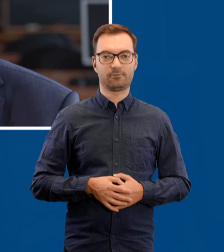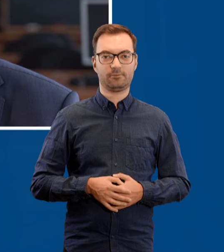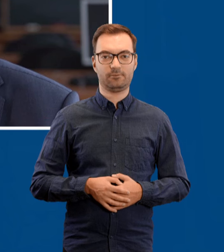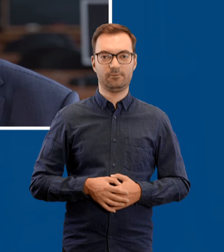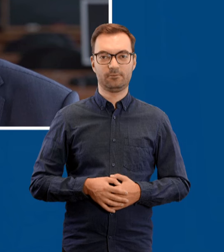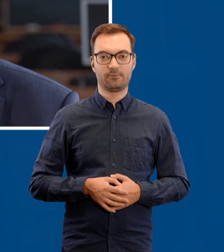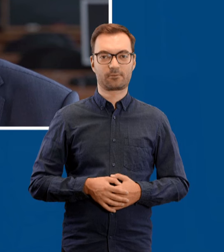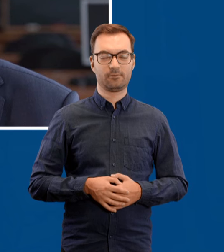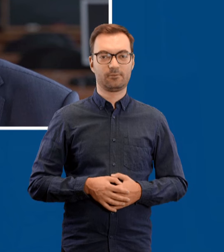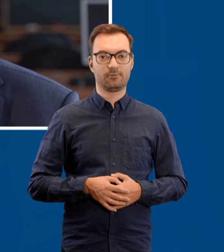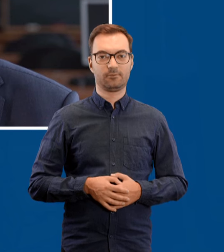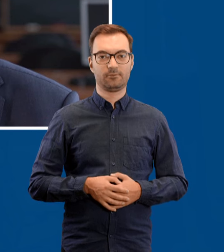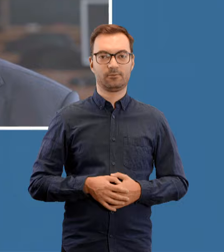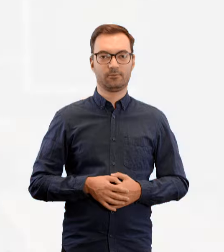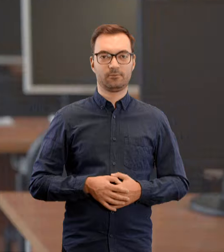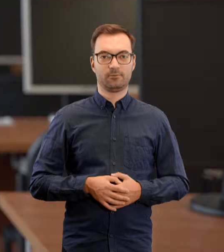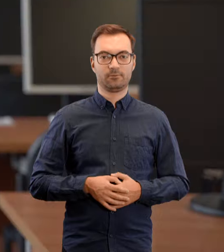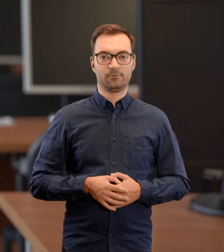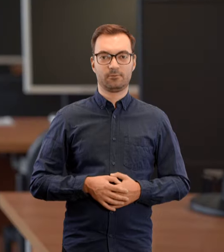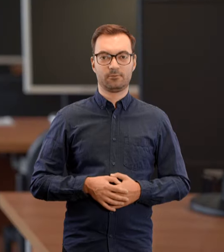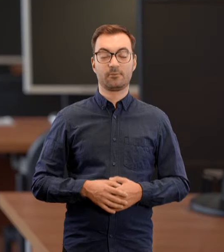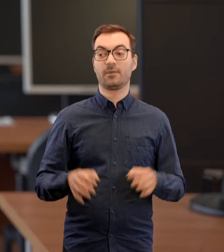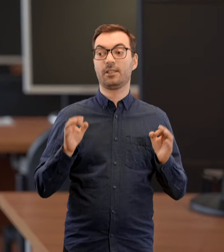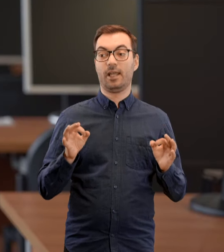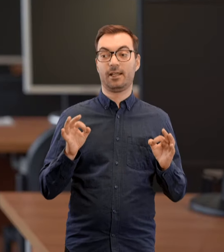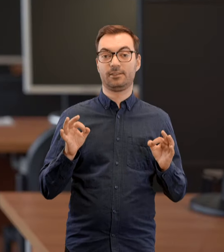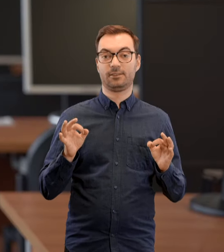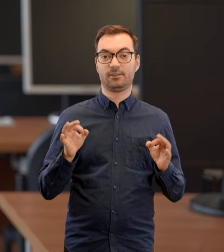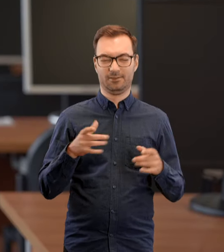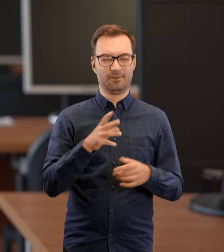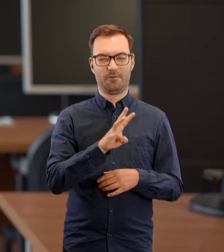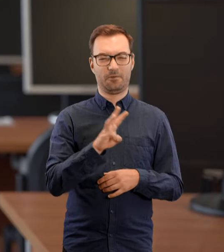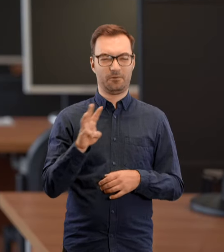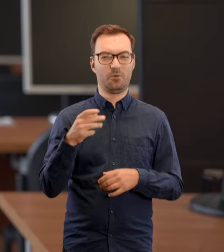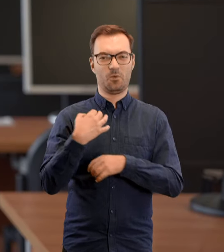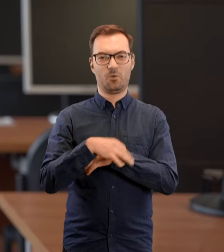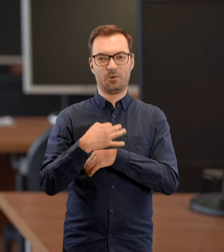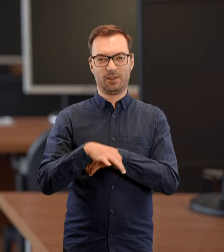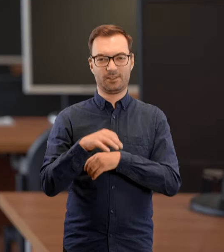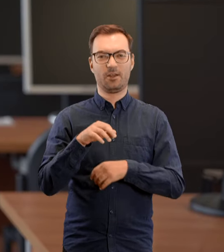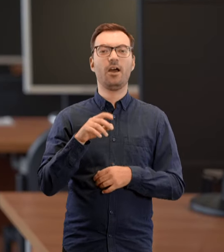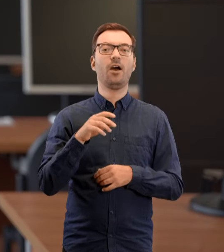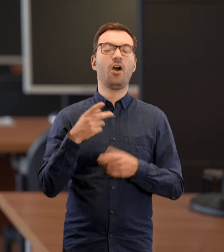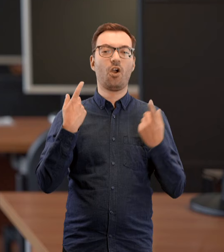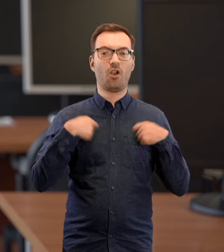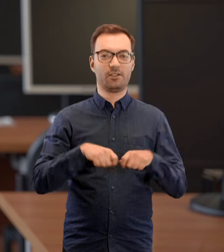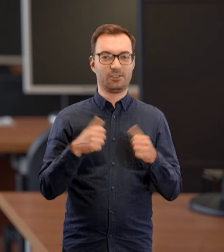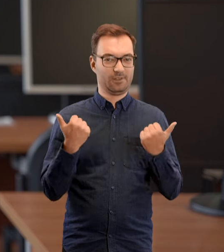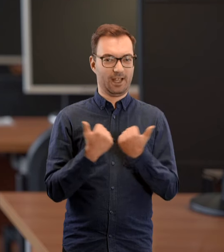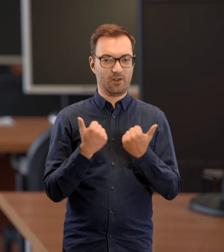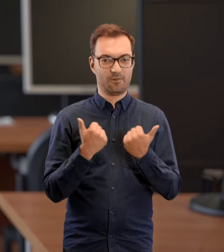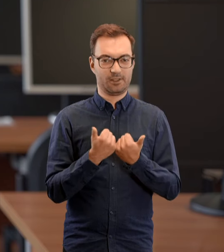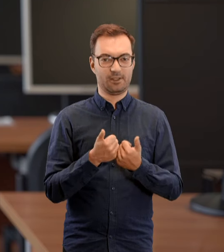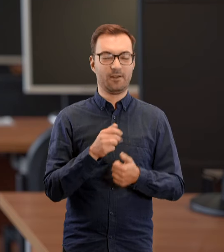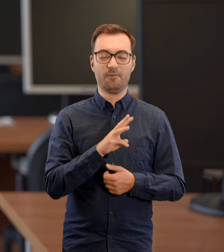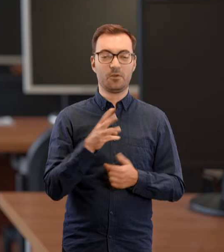Uniwersytetu Rolniczego w Krakowie. Obecnie użytkowana strona Uniwersytetu Rolniczego w Krakowie